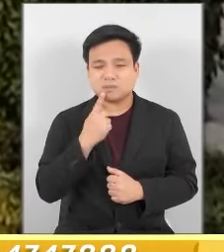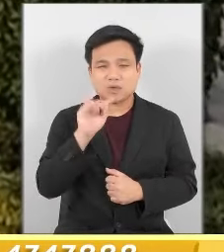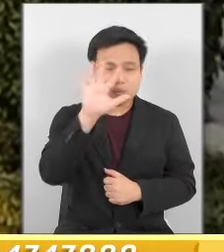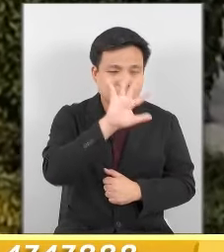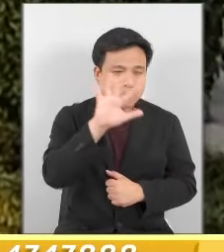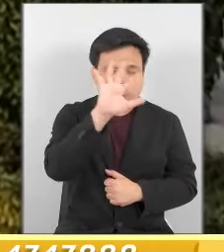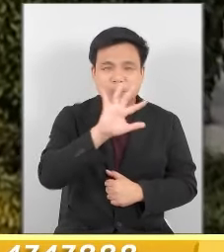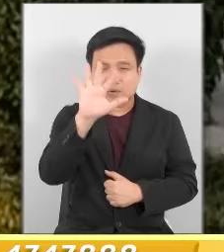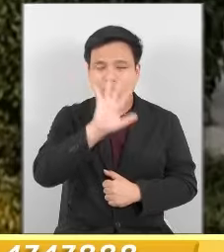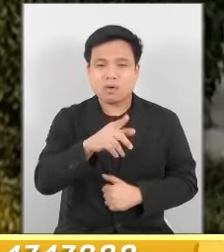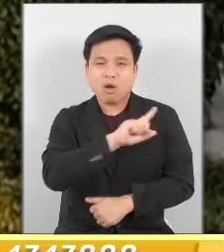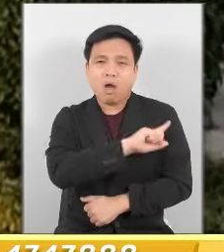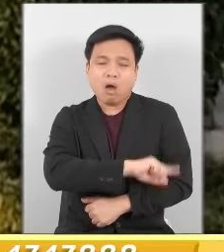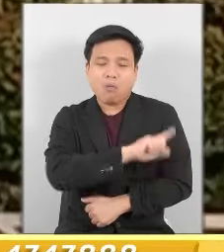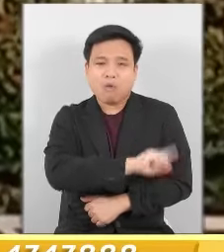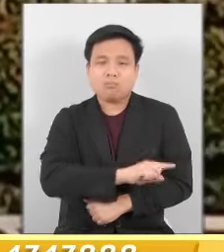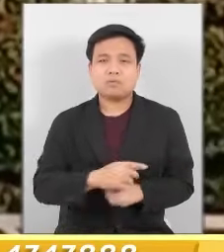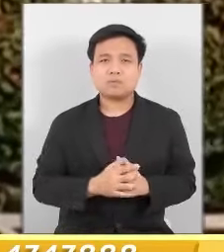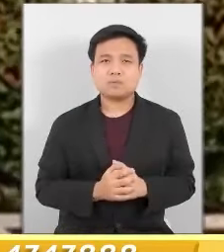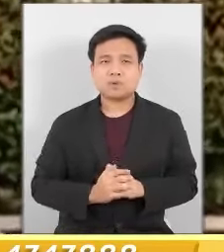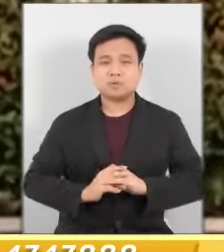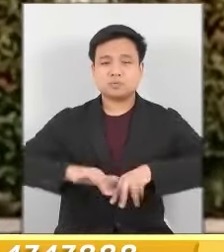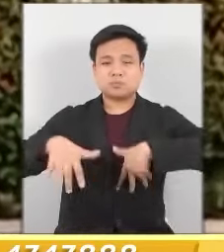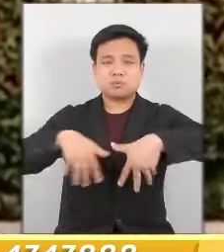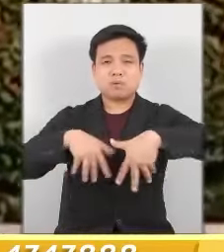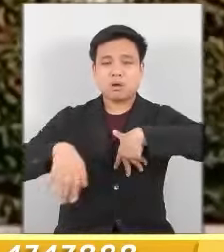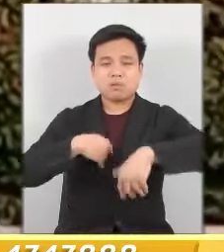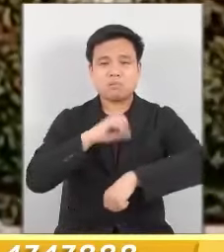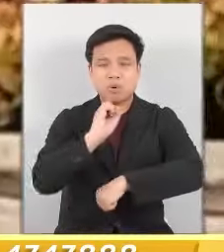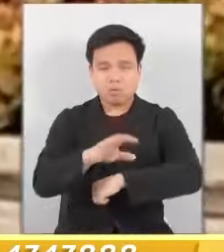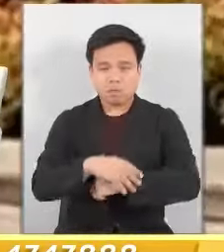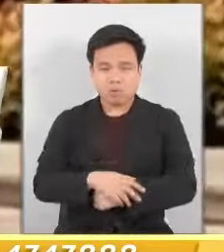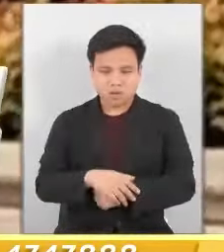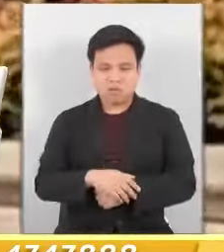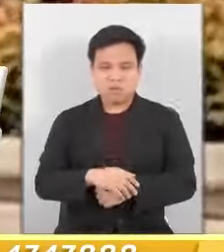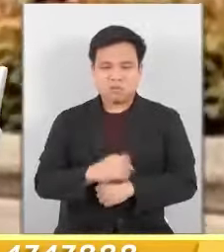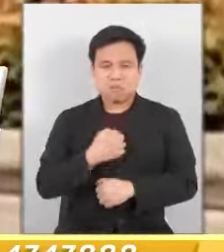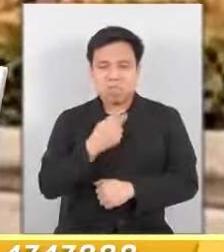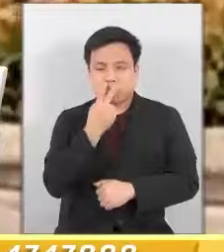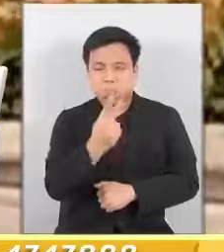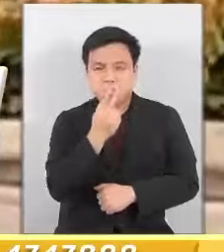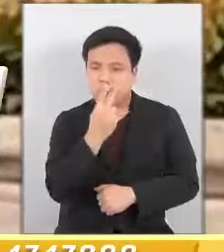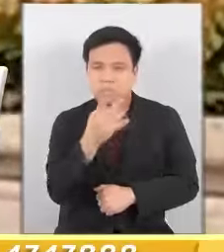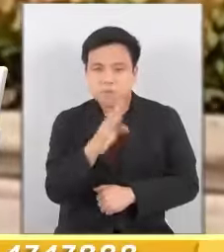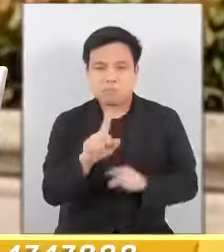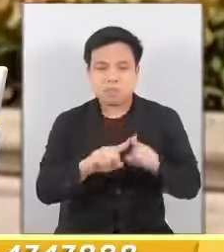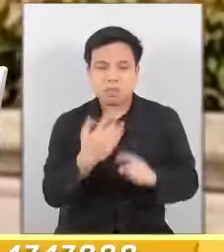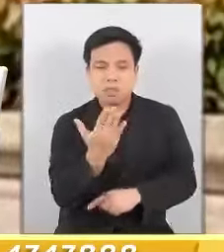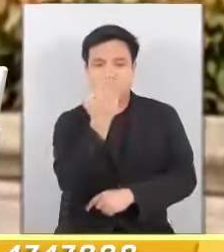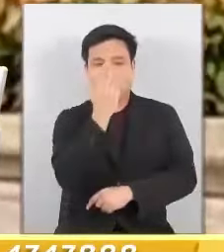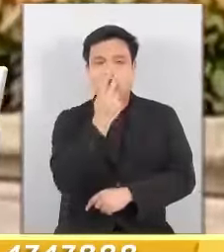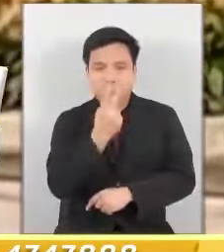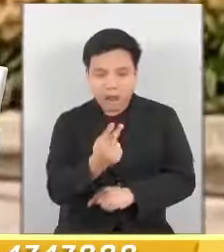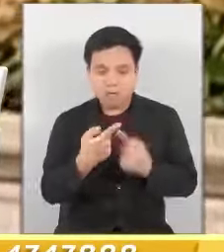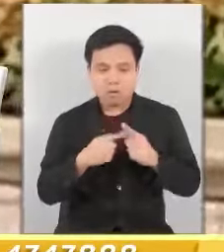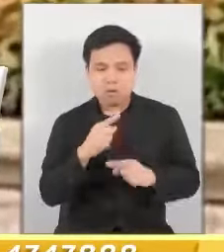ฮะบางพื้นที่ครับชาวบ้านบอกว่ามองไปข้างหน้าได้ไม่ไกลคือบางทีมันมองไปได้แบบแบบยาวๆเลยใช่มยนี่ไม่กี่